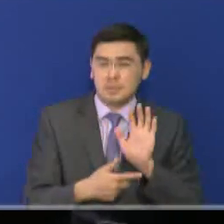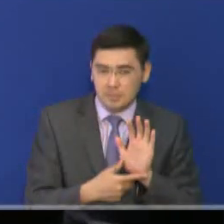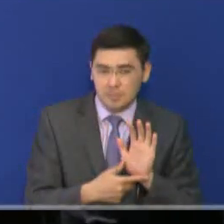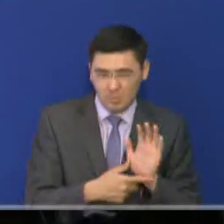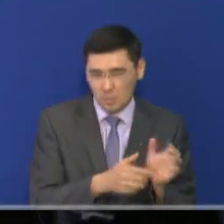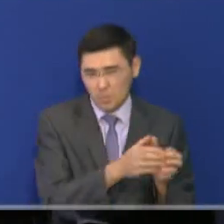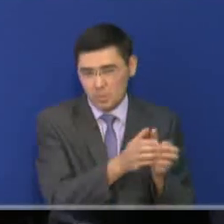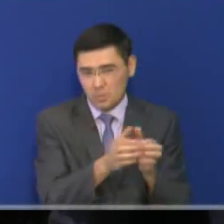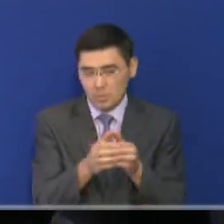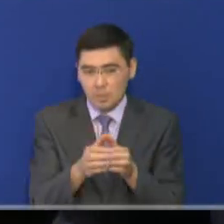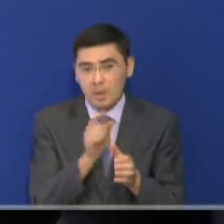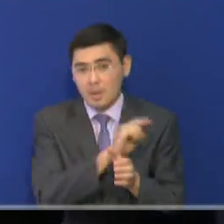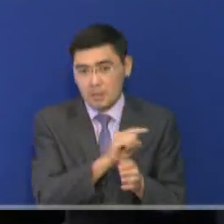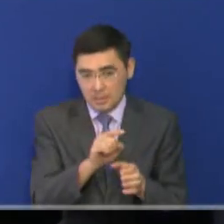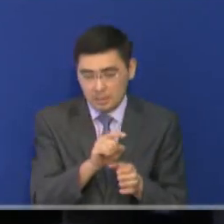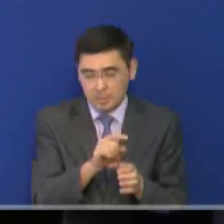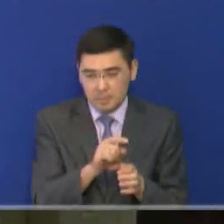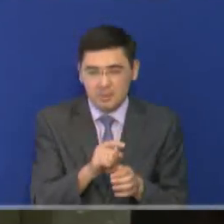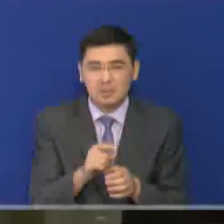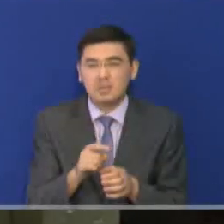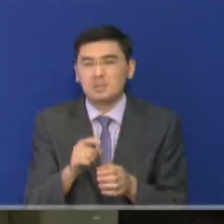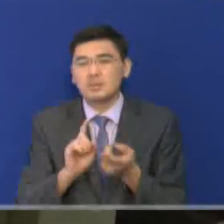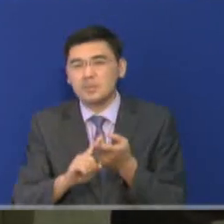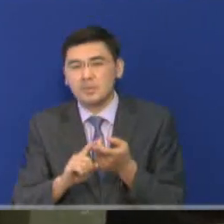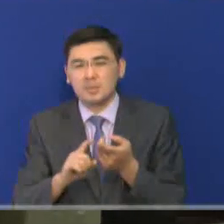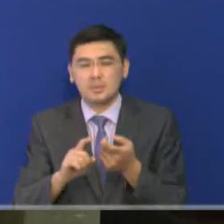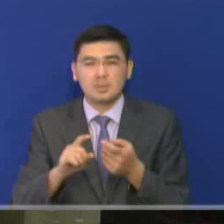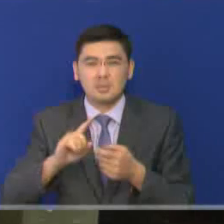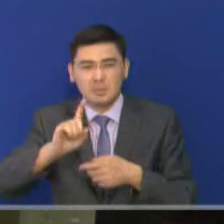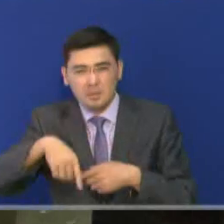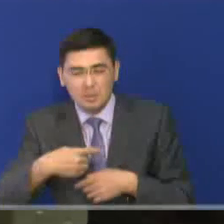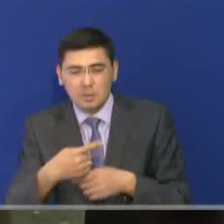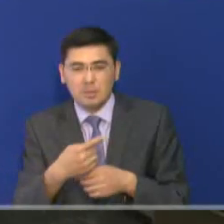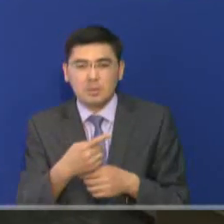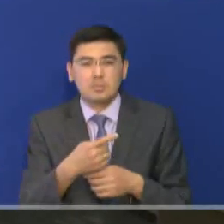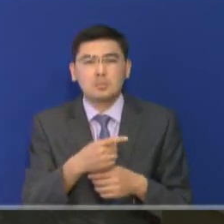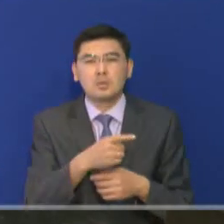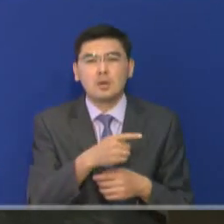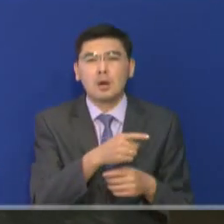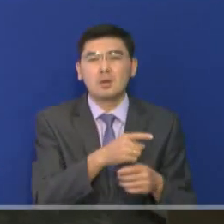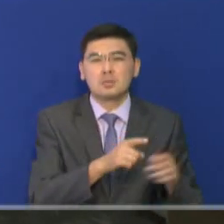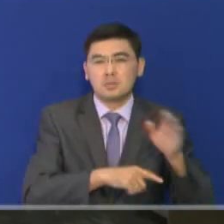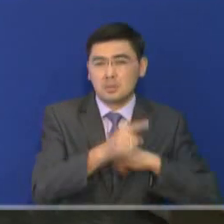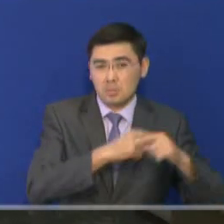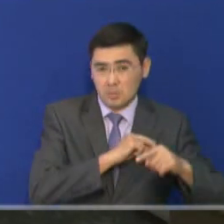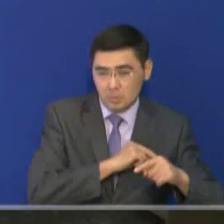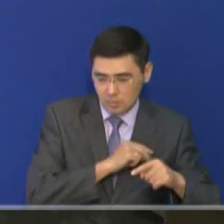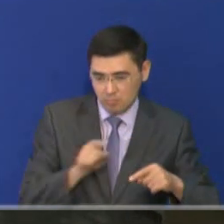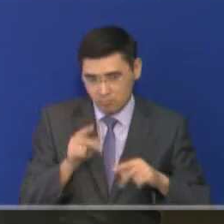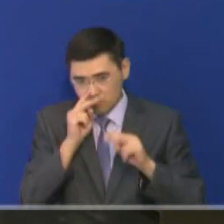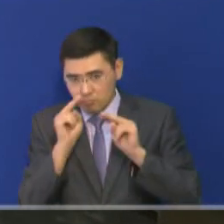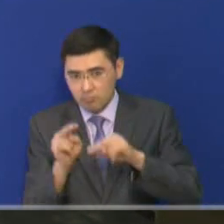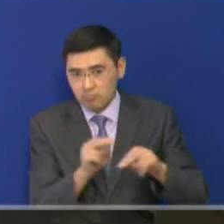для контроля за соблюдением санитарных требований организациями, начавшими свою работу. На сегодняшний день